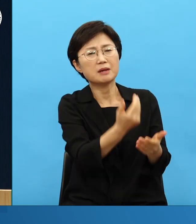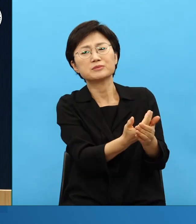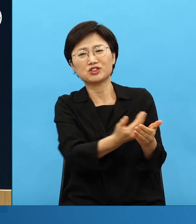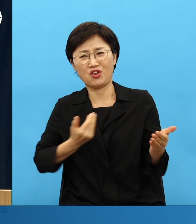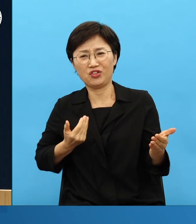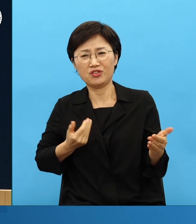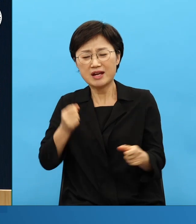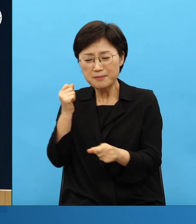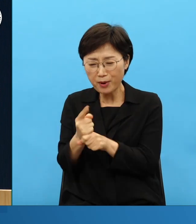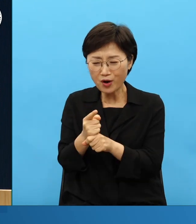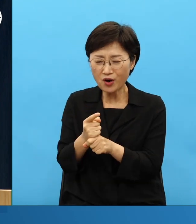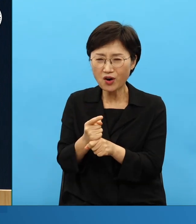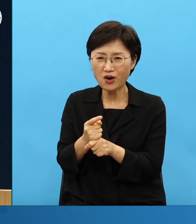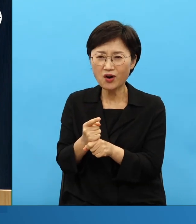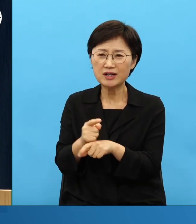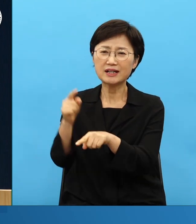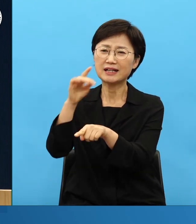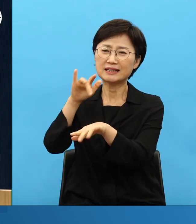사단이 됐는데